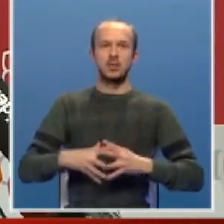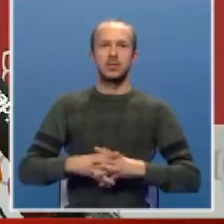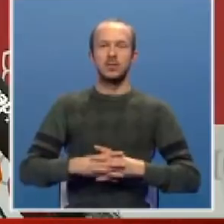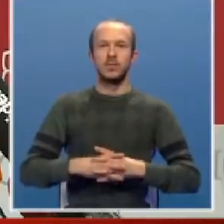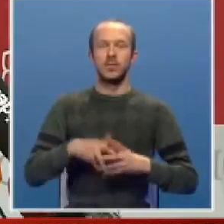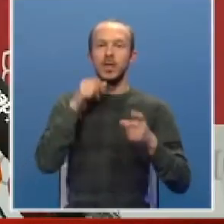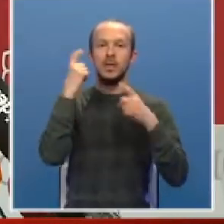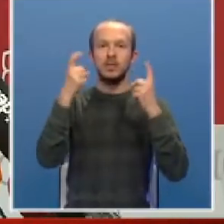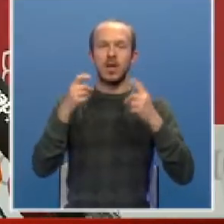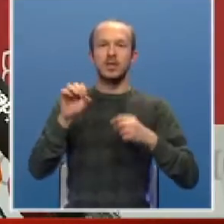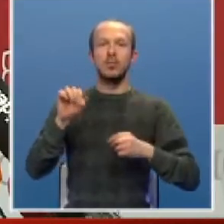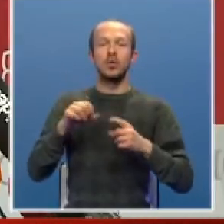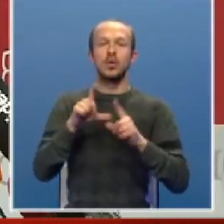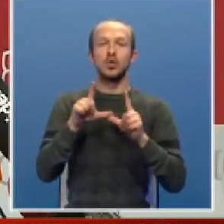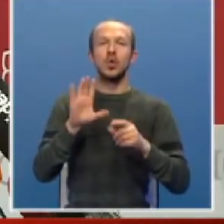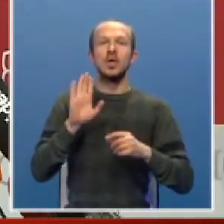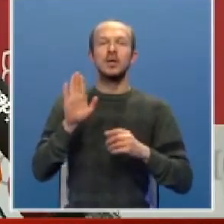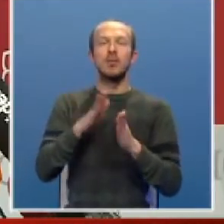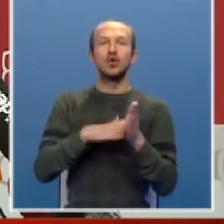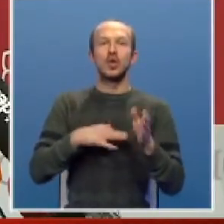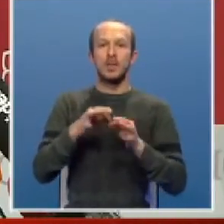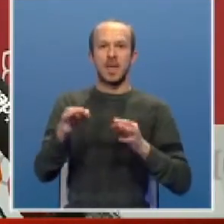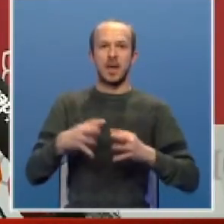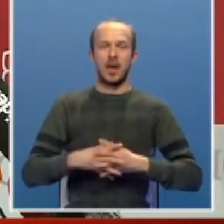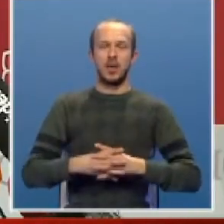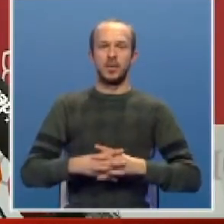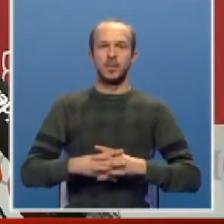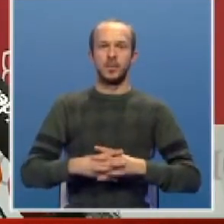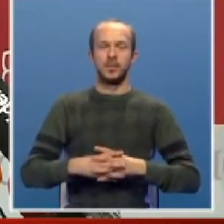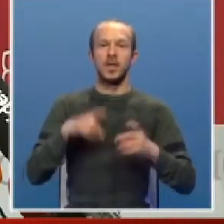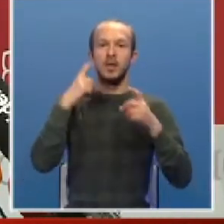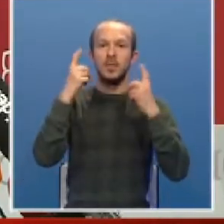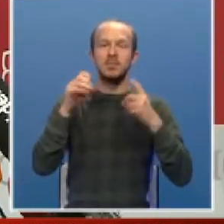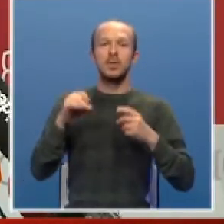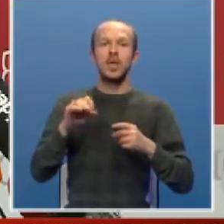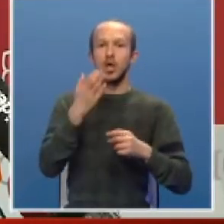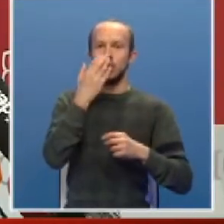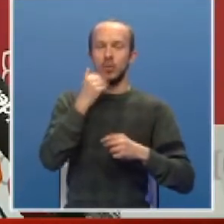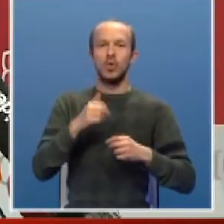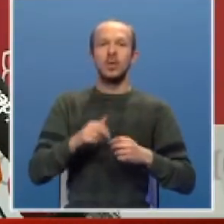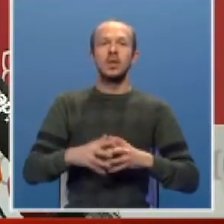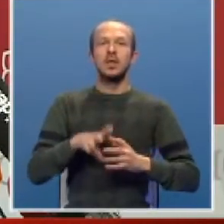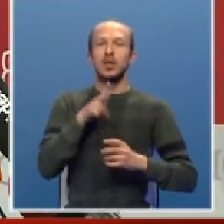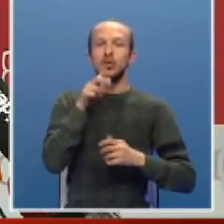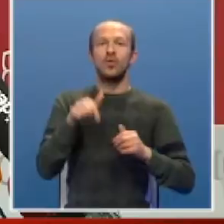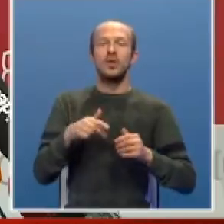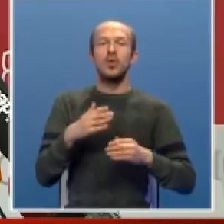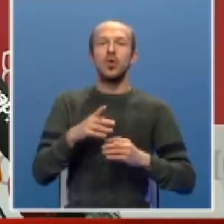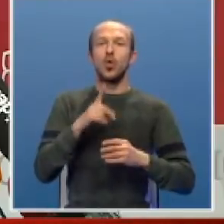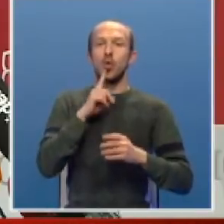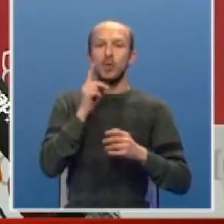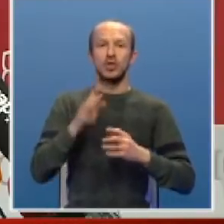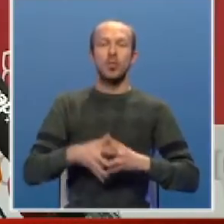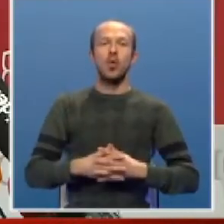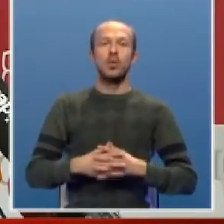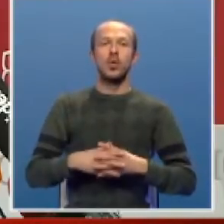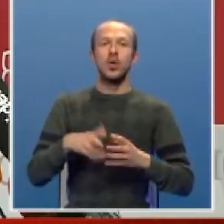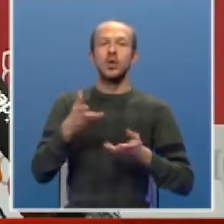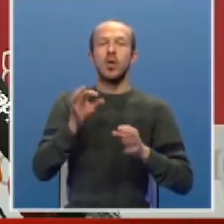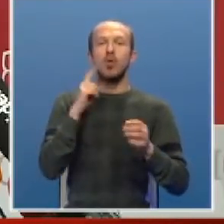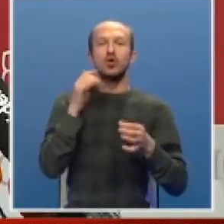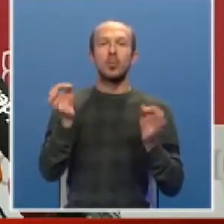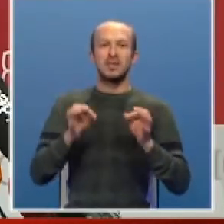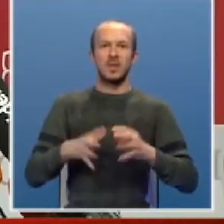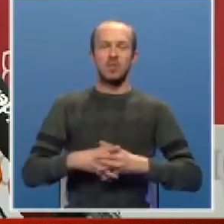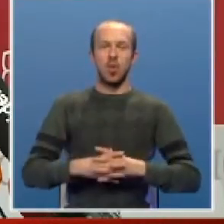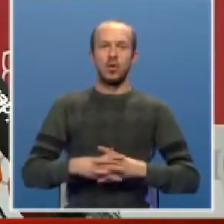I smatramo da su to te početne mjere. Mislim da ćemo se, tražimo model u kome ćemo pokušati da